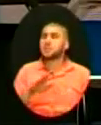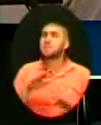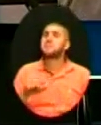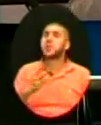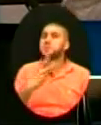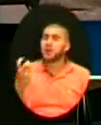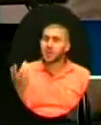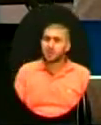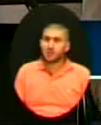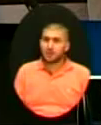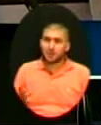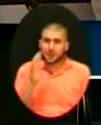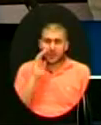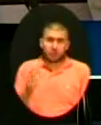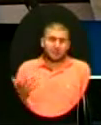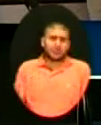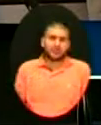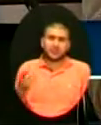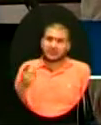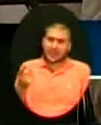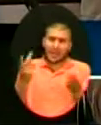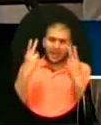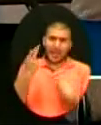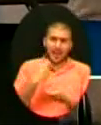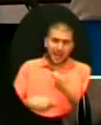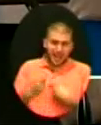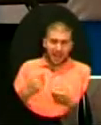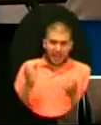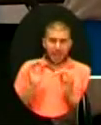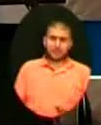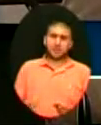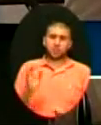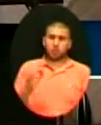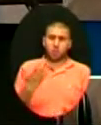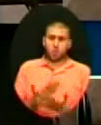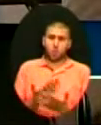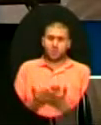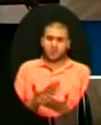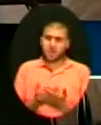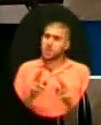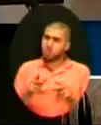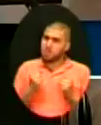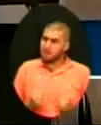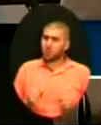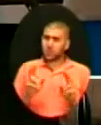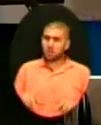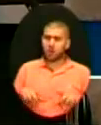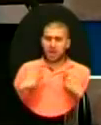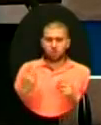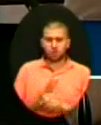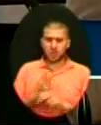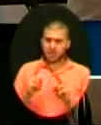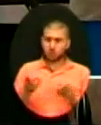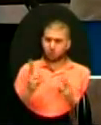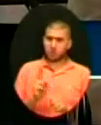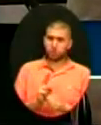200. תקשיבי, זה הערך הכלכלי האמיתי של העובדה שיש ביטחון ויש חיי שגרה